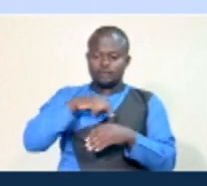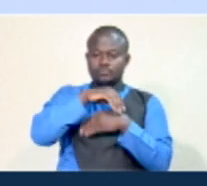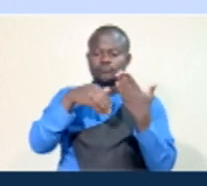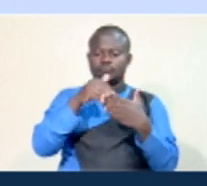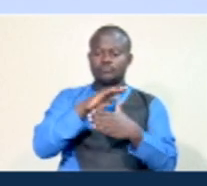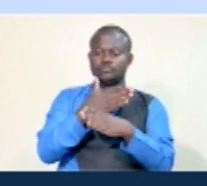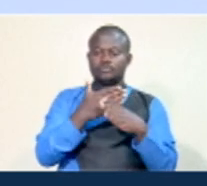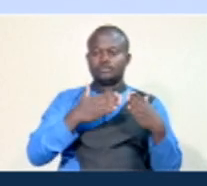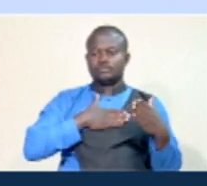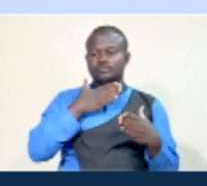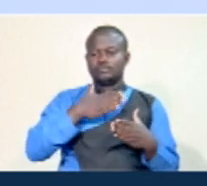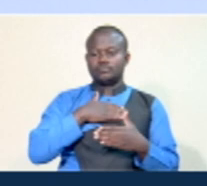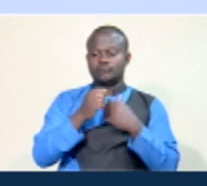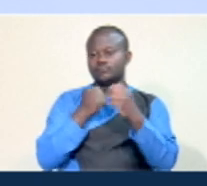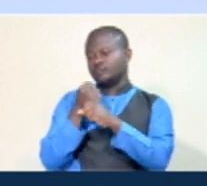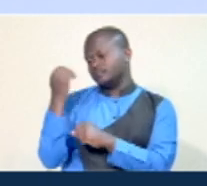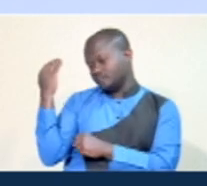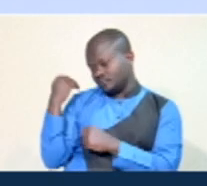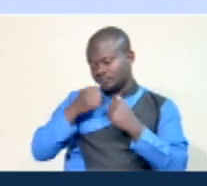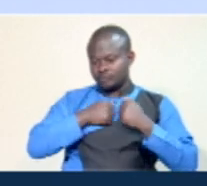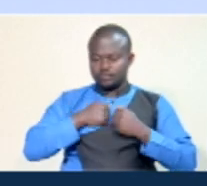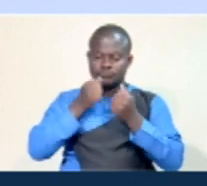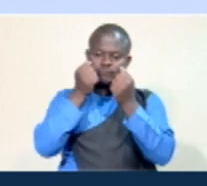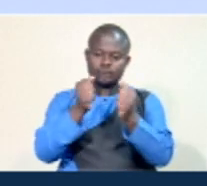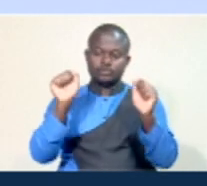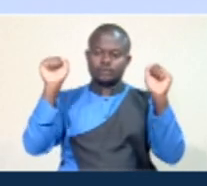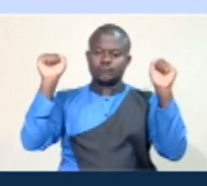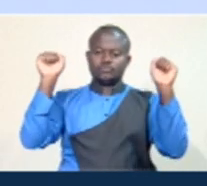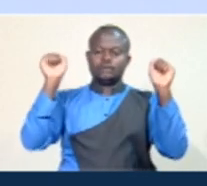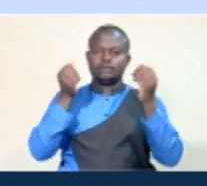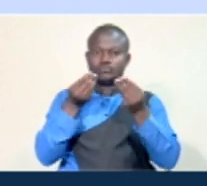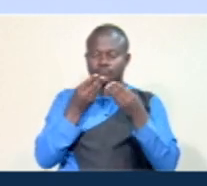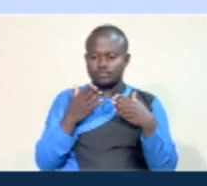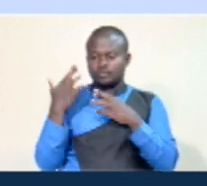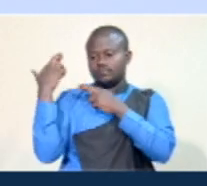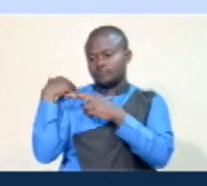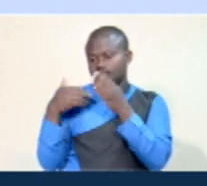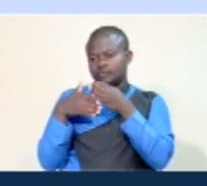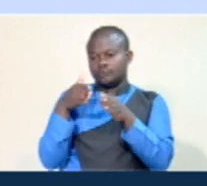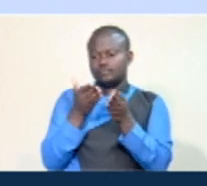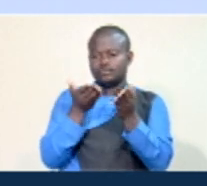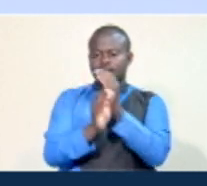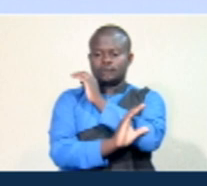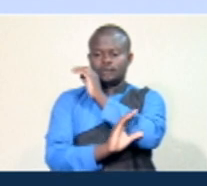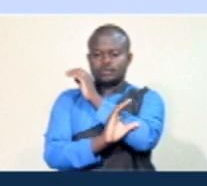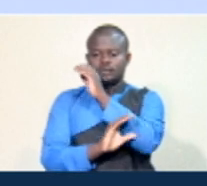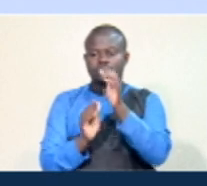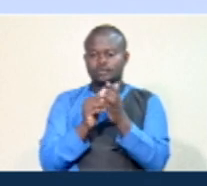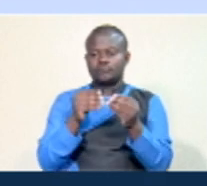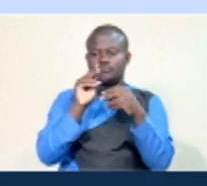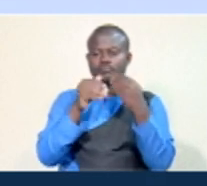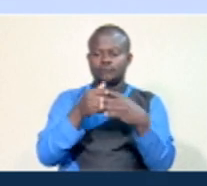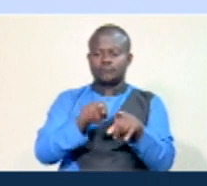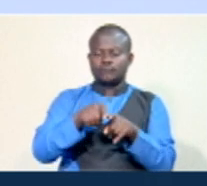dusangiye ibyishimo. Mu myaka ishize kuva u Rwanda rubohowe, twahawe inshingano zo kubaka iki gihugu no guha abantu